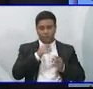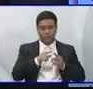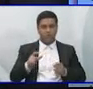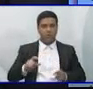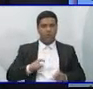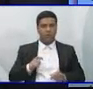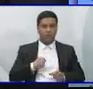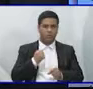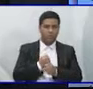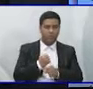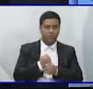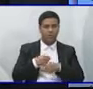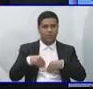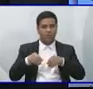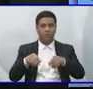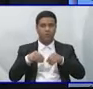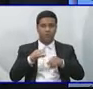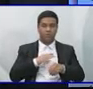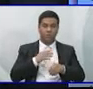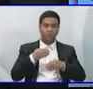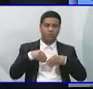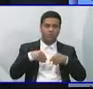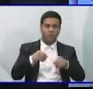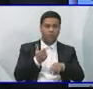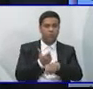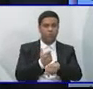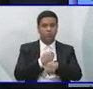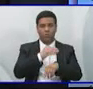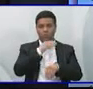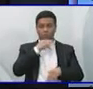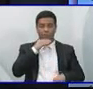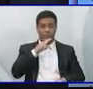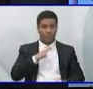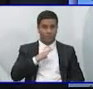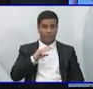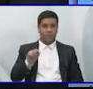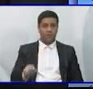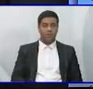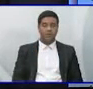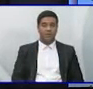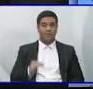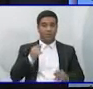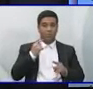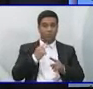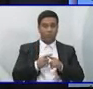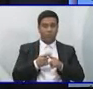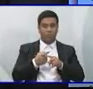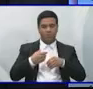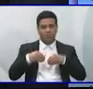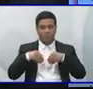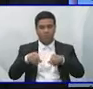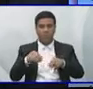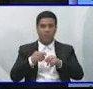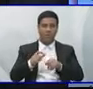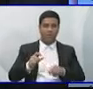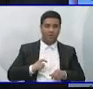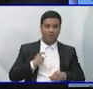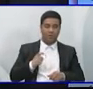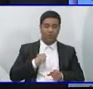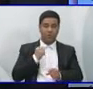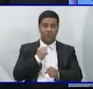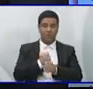bilan birgalikda dehqonchilik asosan sug'orma dehqonchilikka asoslangan va aynan sug'orma